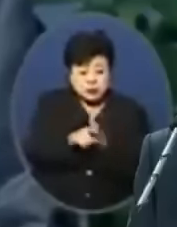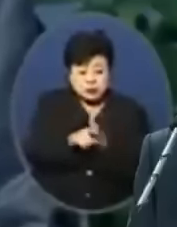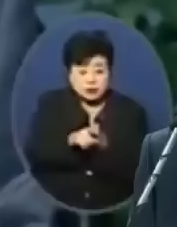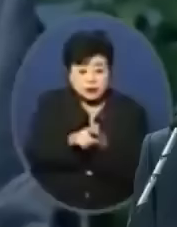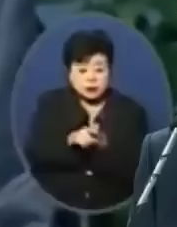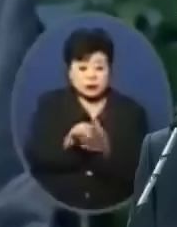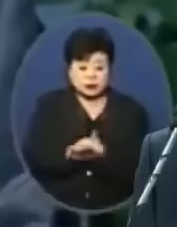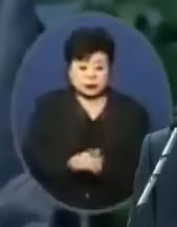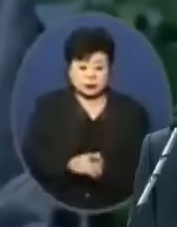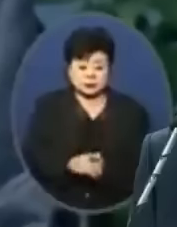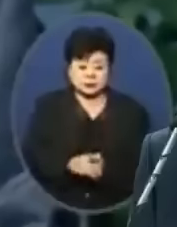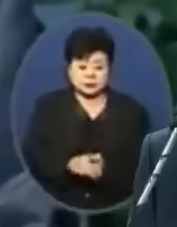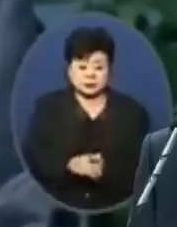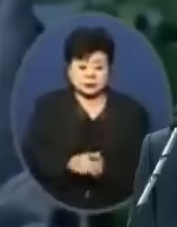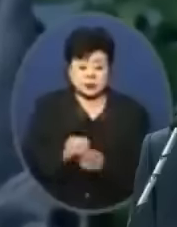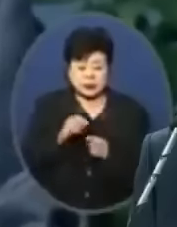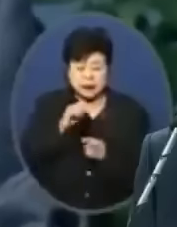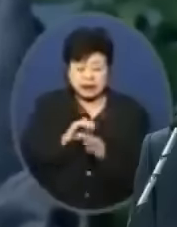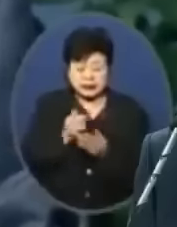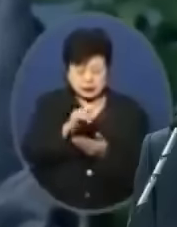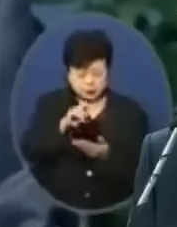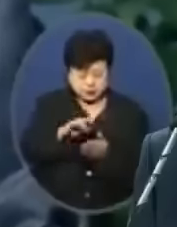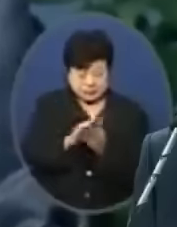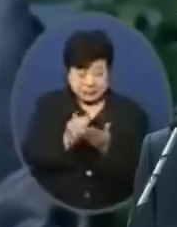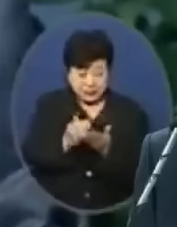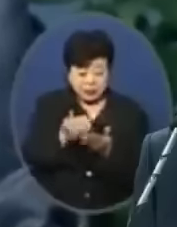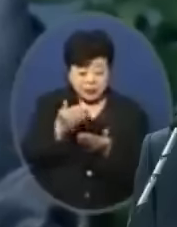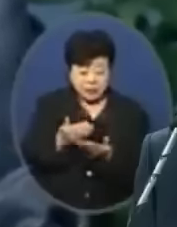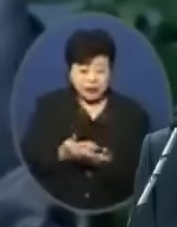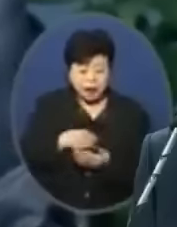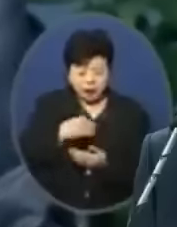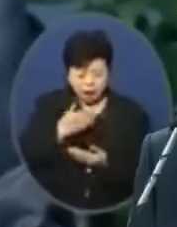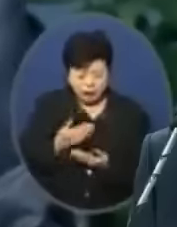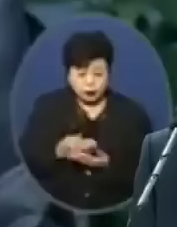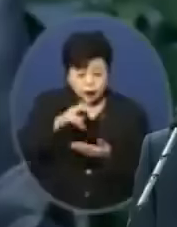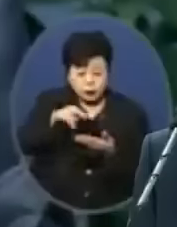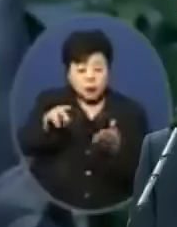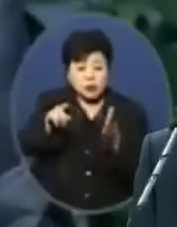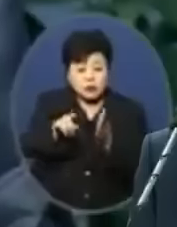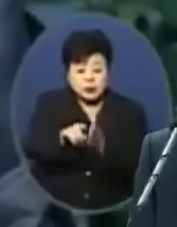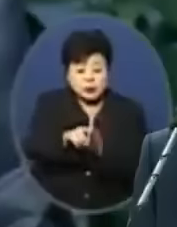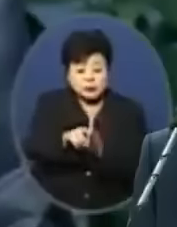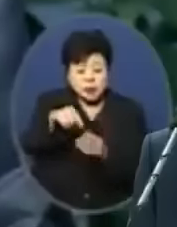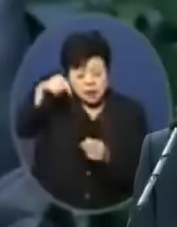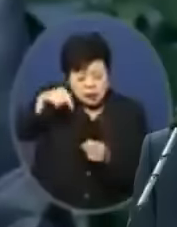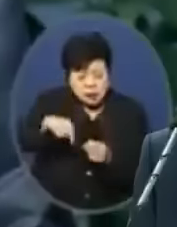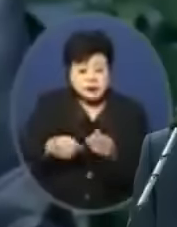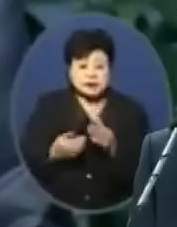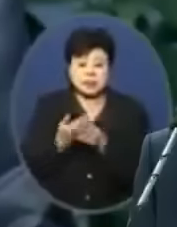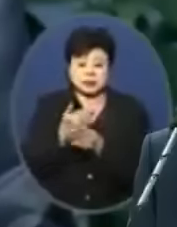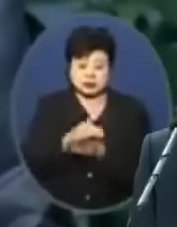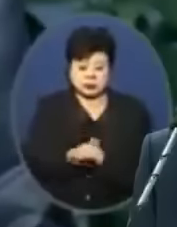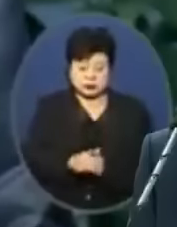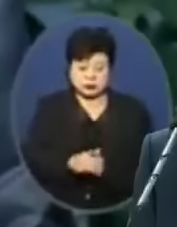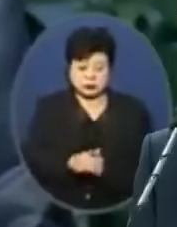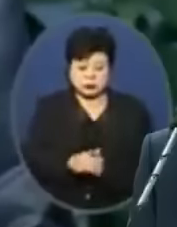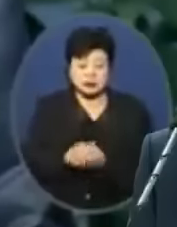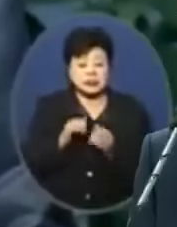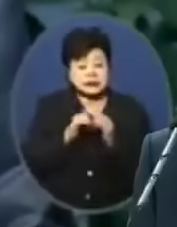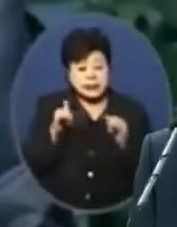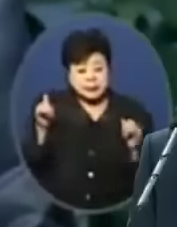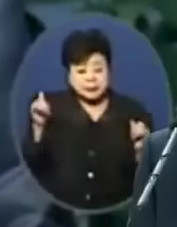다음에 성경책을 받아서 감동적으로 읽고 신앙이 깊어졌습니다. 그런데 이